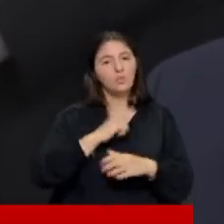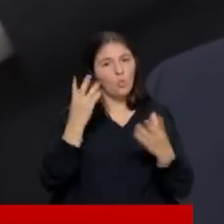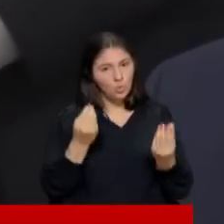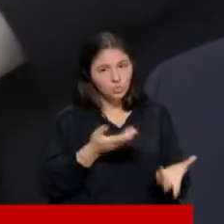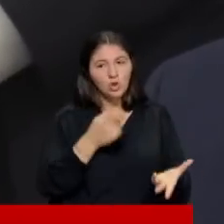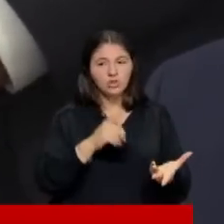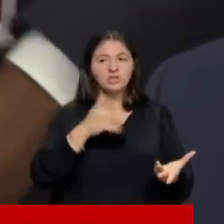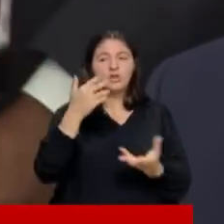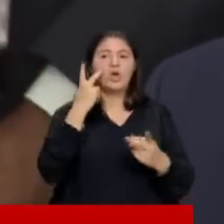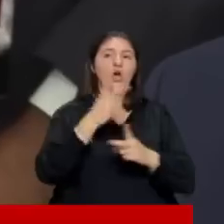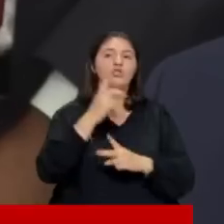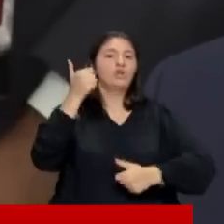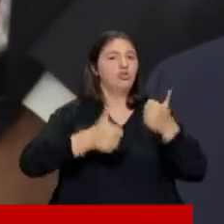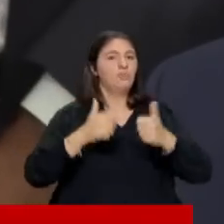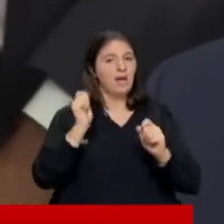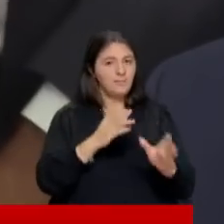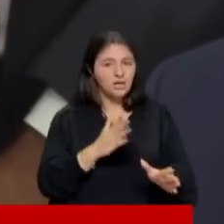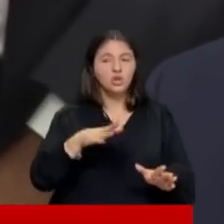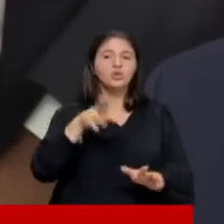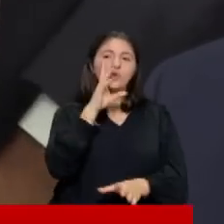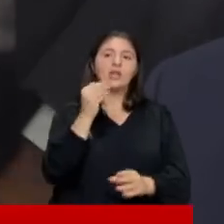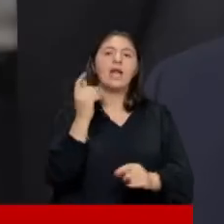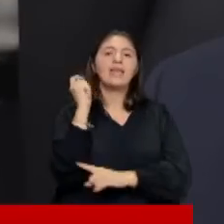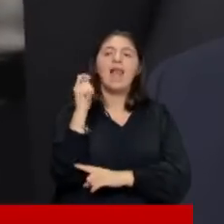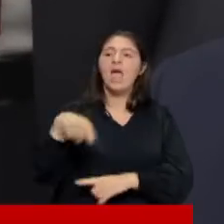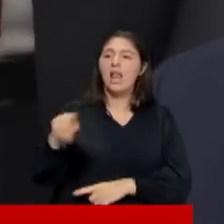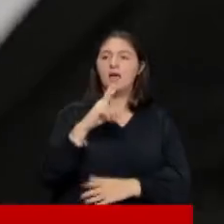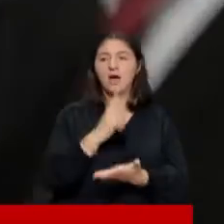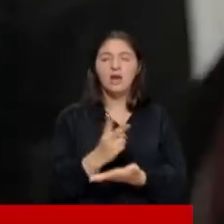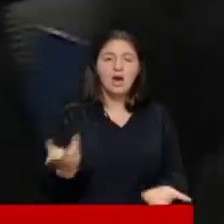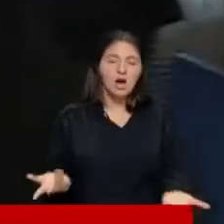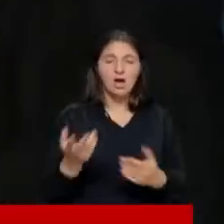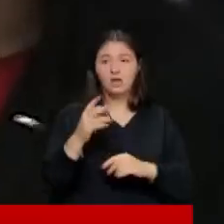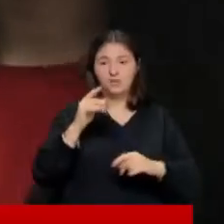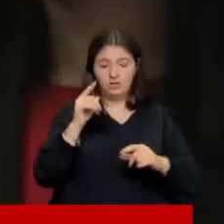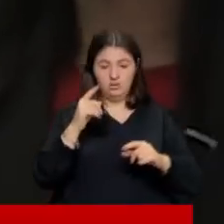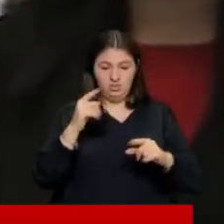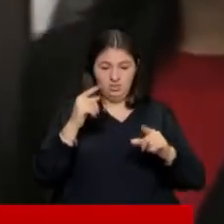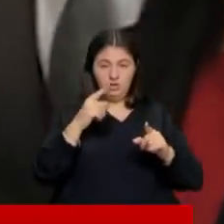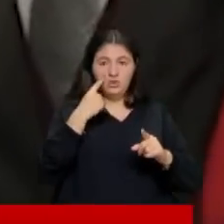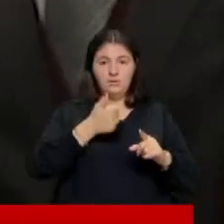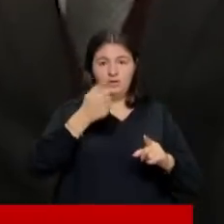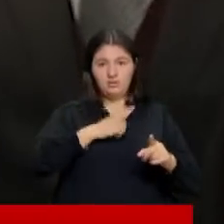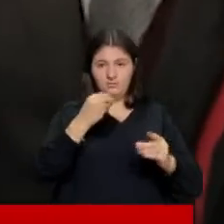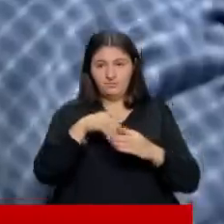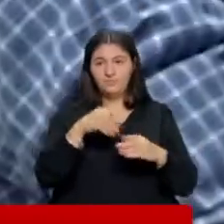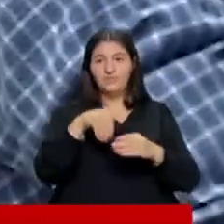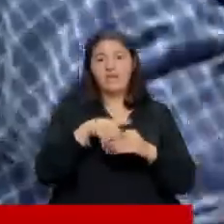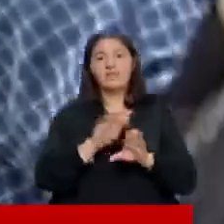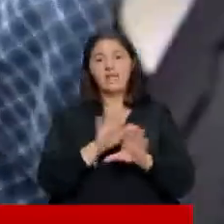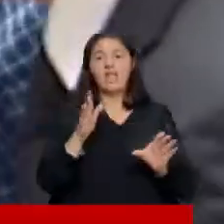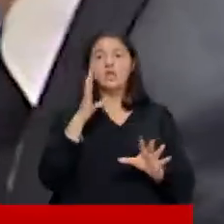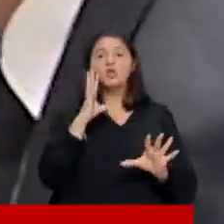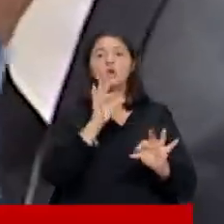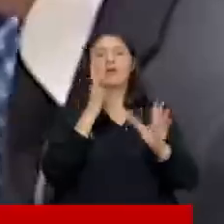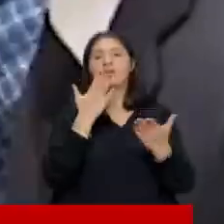Ondan sonra özgürce yarışır Sonuçta delegerlerimiz karar verecek Kemal Kılıçdar oğlu ikili değil yani